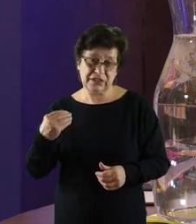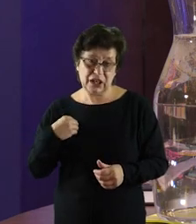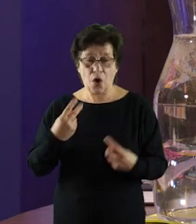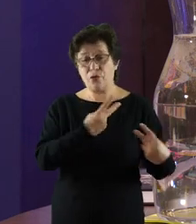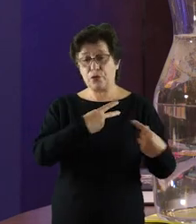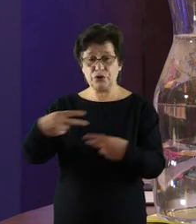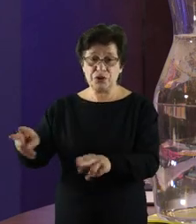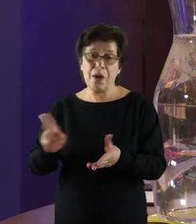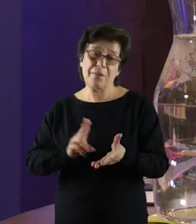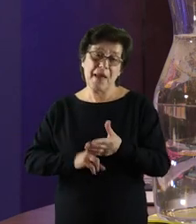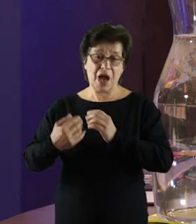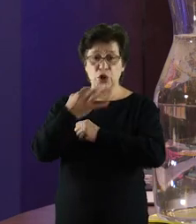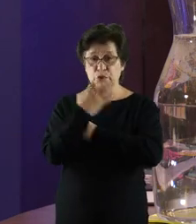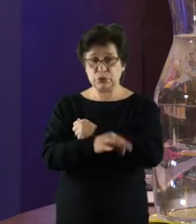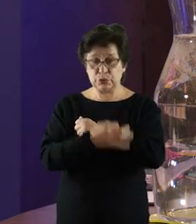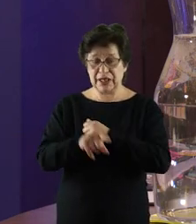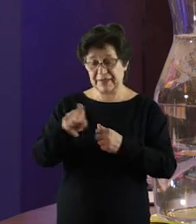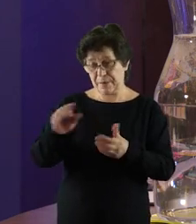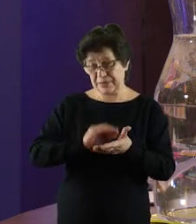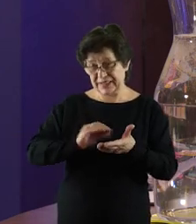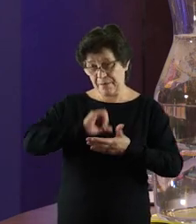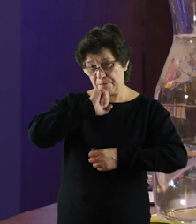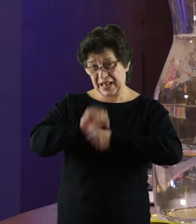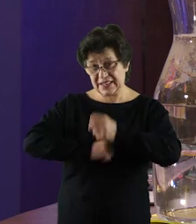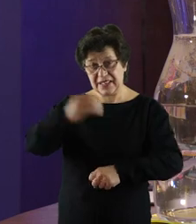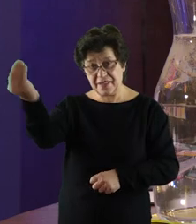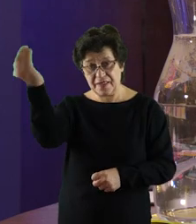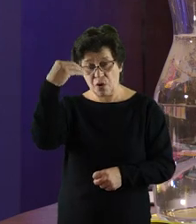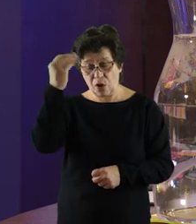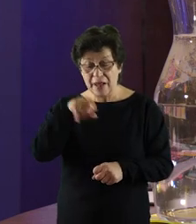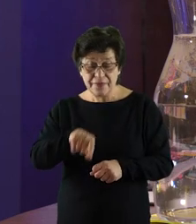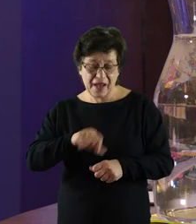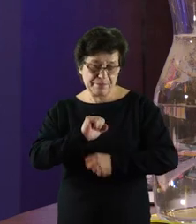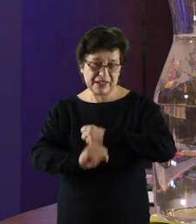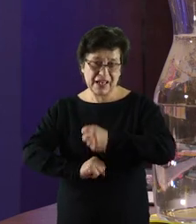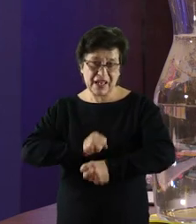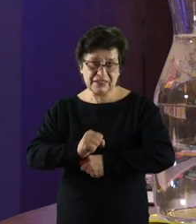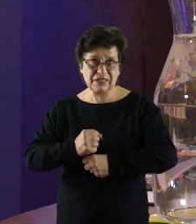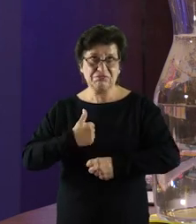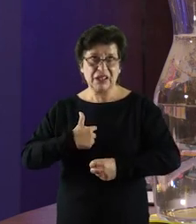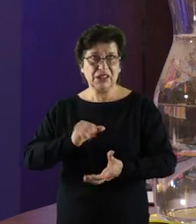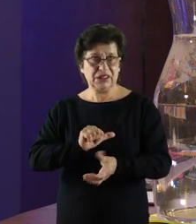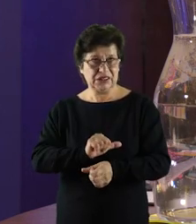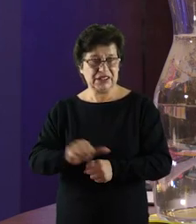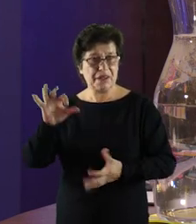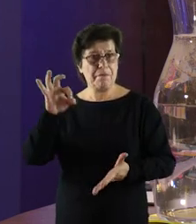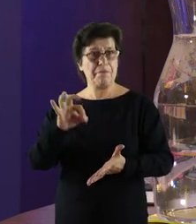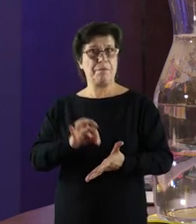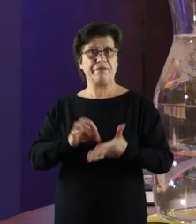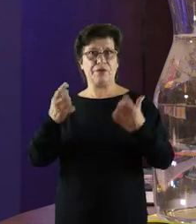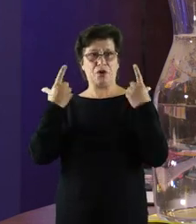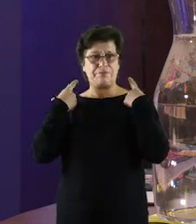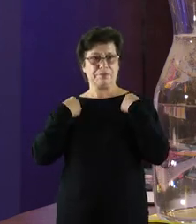na studia. Tam napisałam pracę naukową. To ta praca dodała mi pewności siebie i dzięki niej napisałam